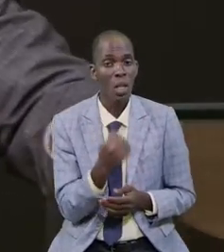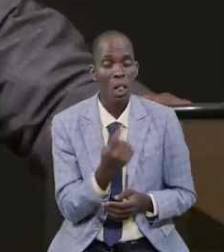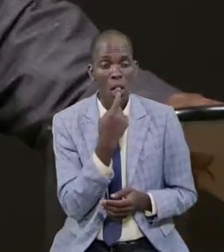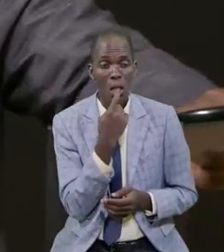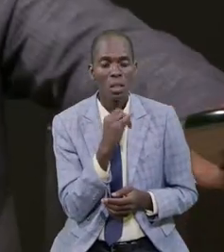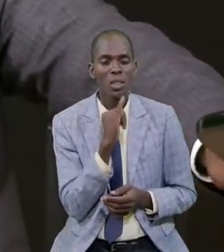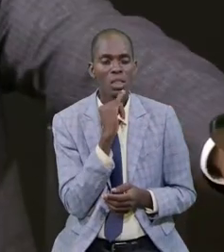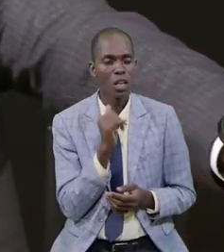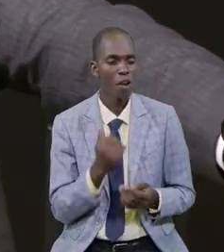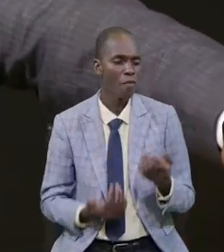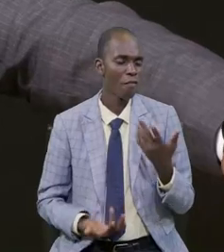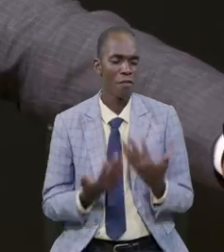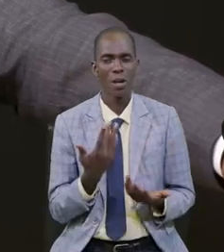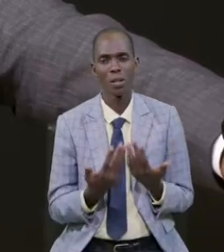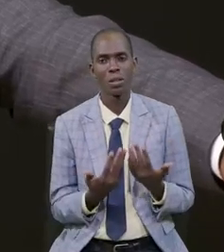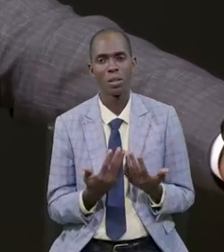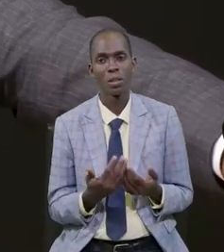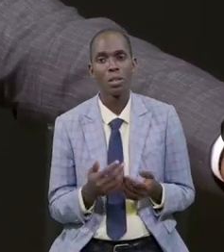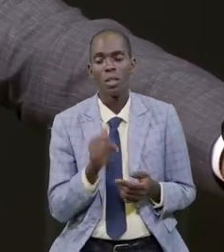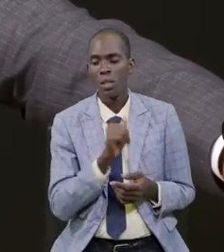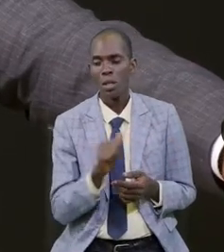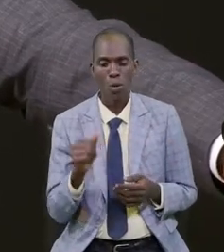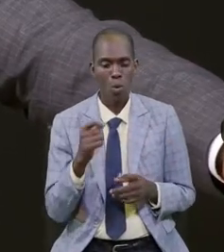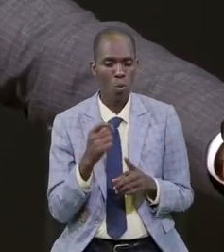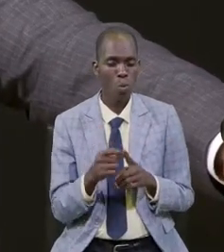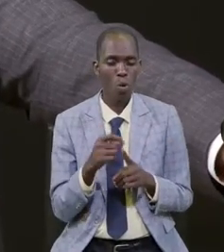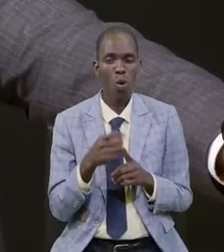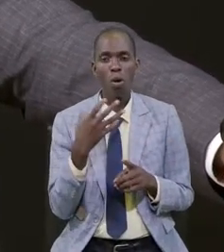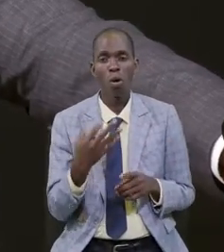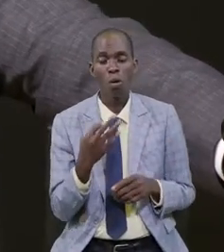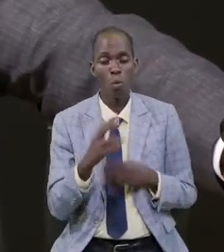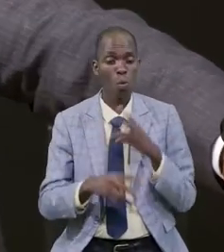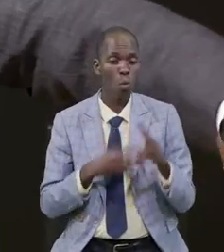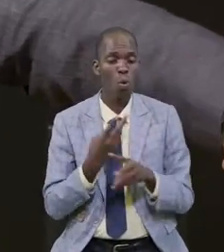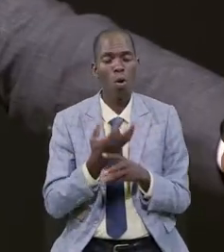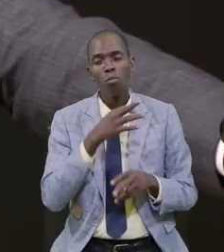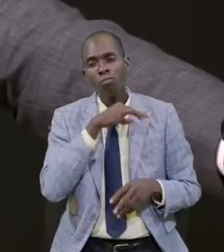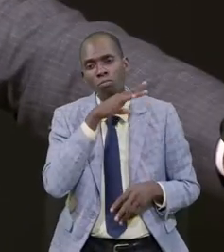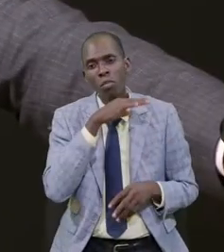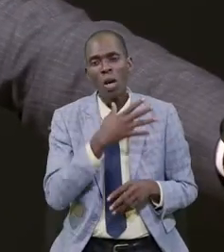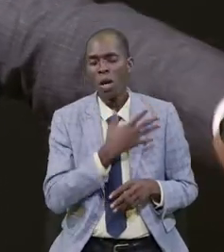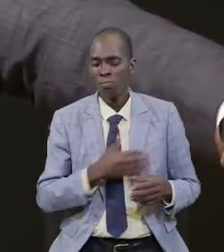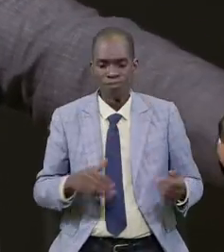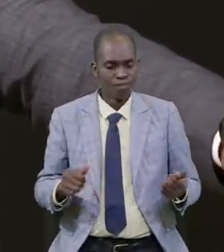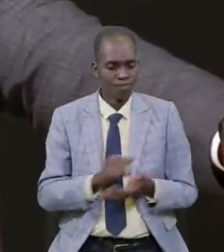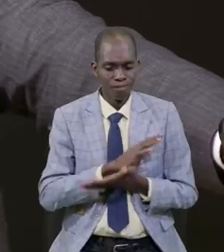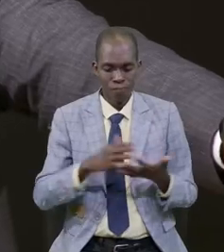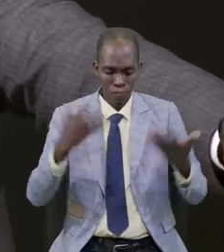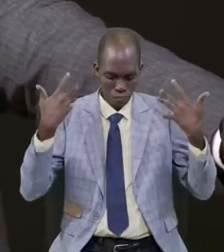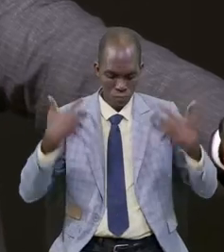attireront sur eux une ruine soudaine. La langue est un feu, un monde d'iniquité, et qui souille tout le corps, et